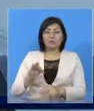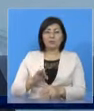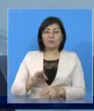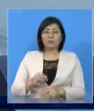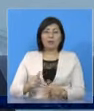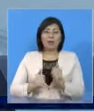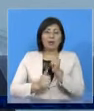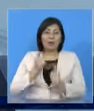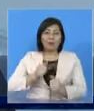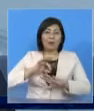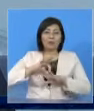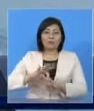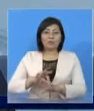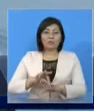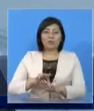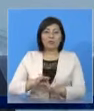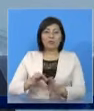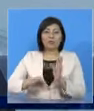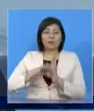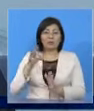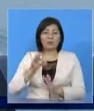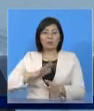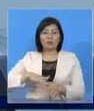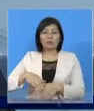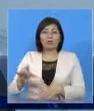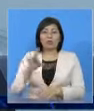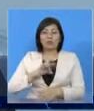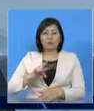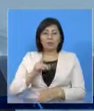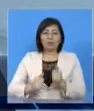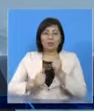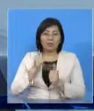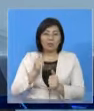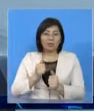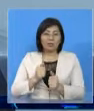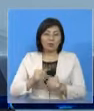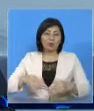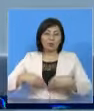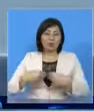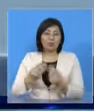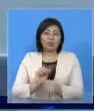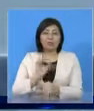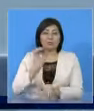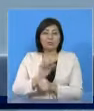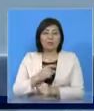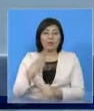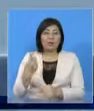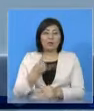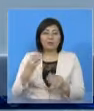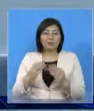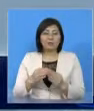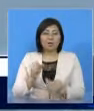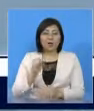облыстық байқау өткіземіз, облыстықта анықтаймыз да, оны республикалық байқауға ұсынамыз. Бірінші номинация ол